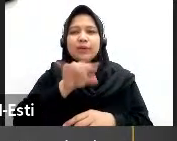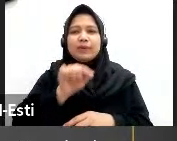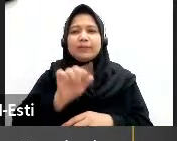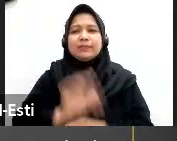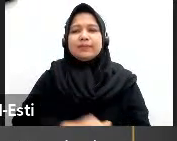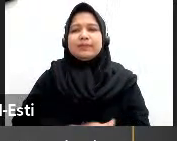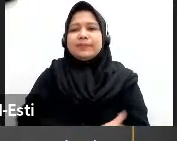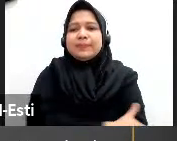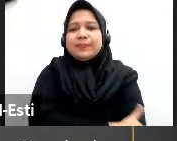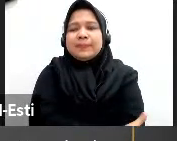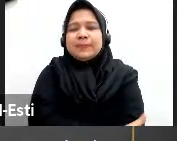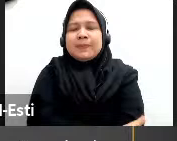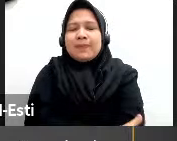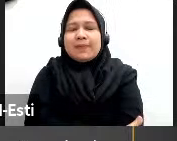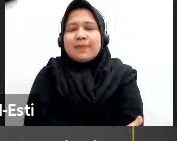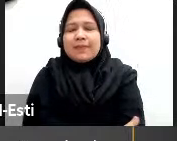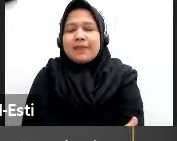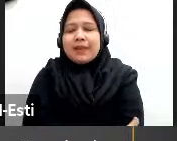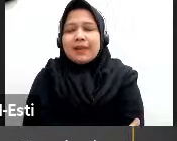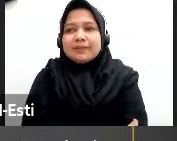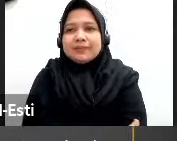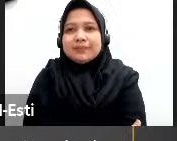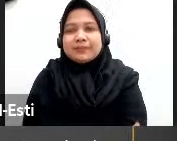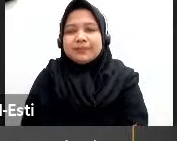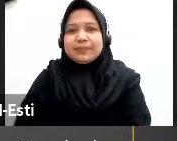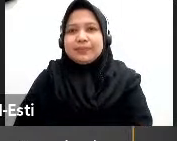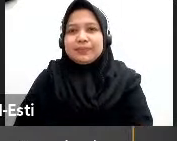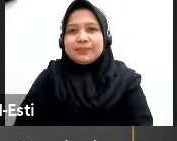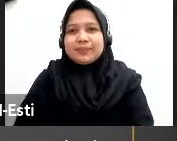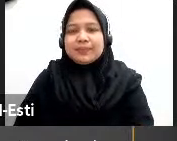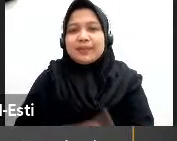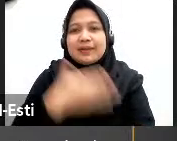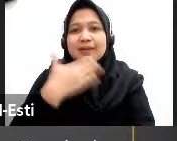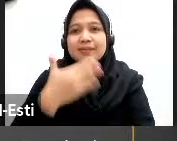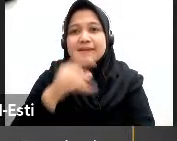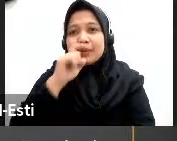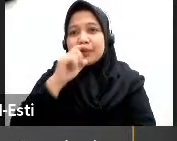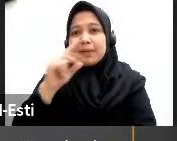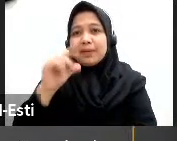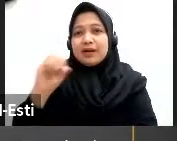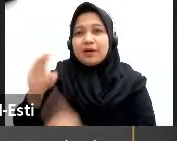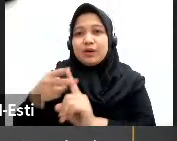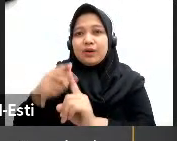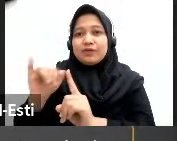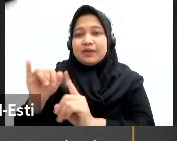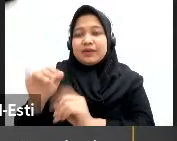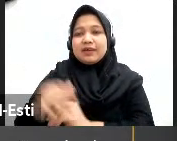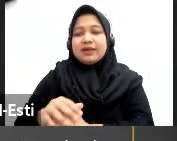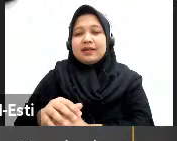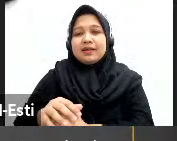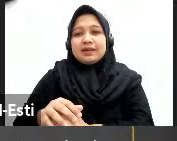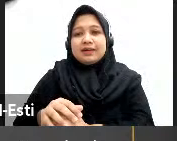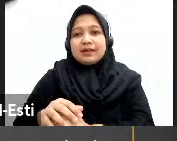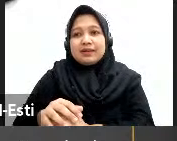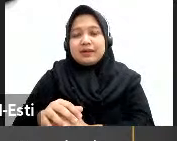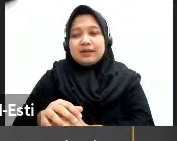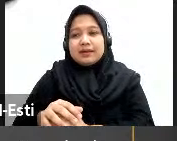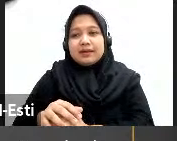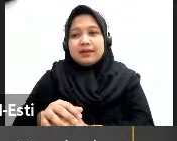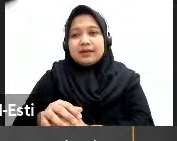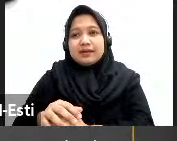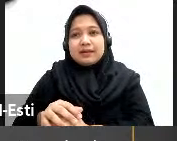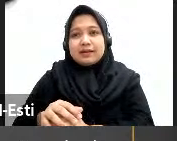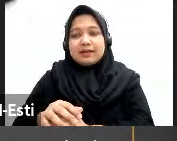Hai XL Terima kasih Bapak Rofiq Apakah bapak Terus abang udah gabung kembali ya